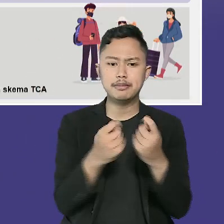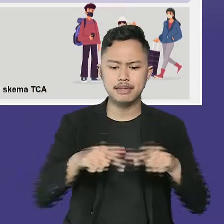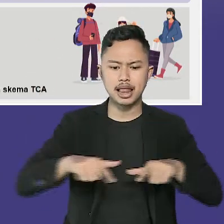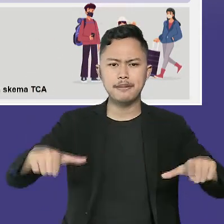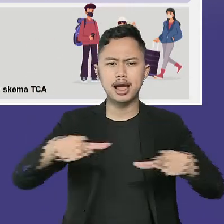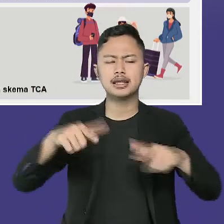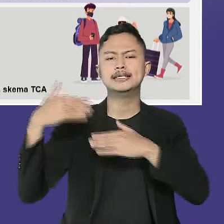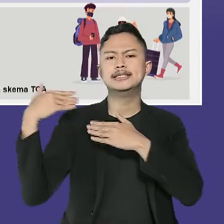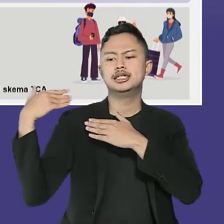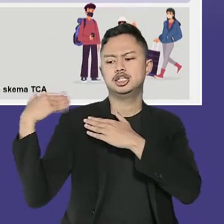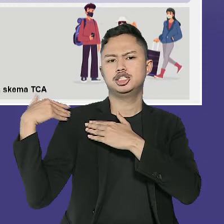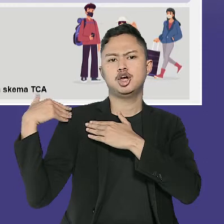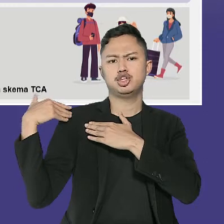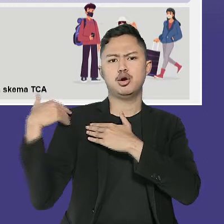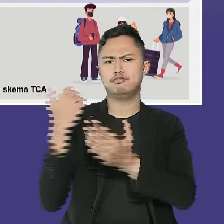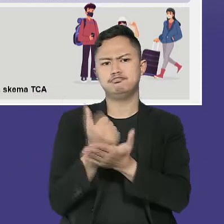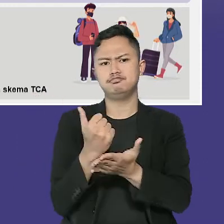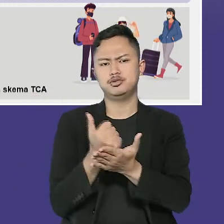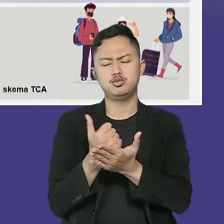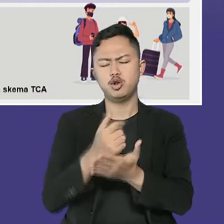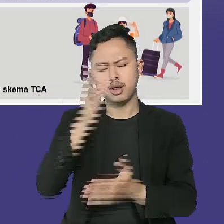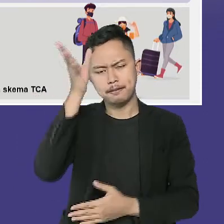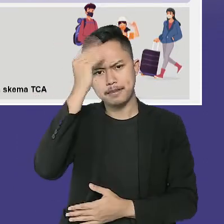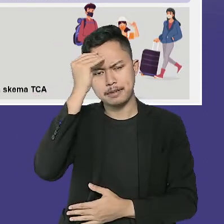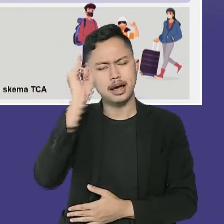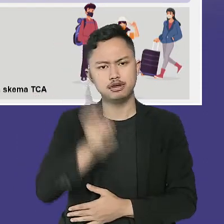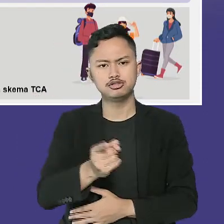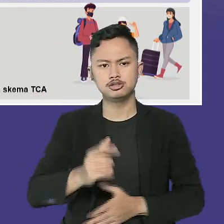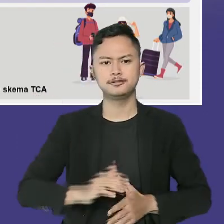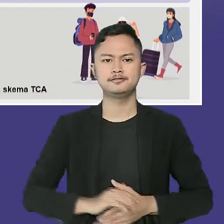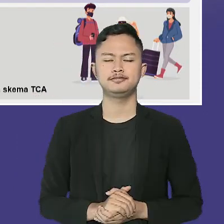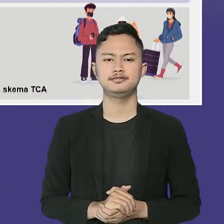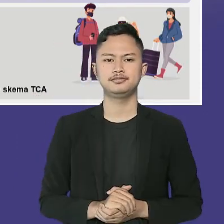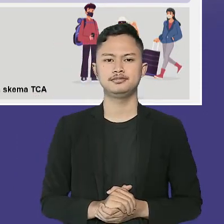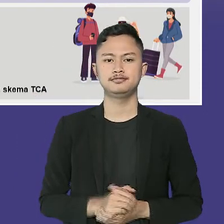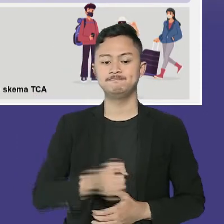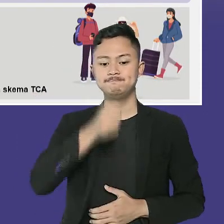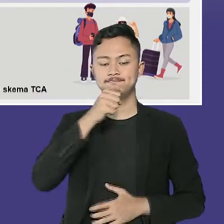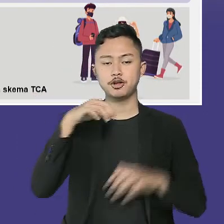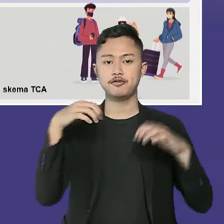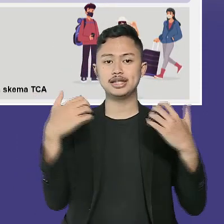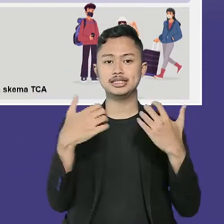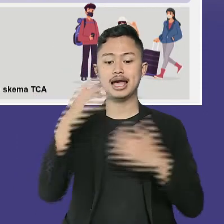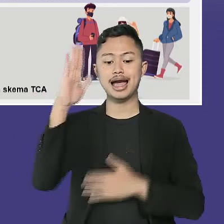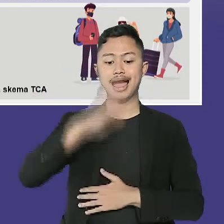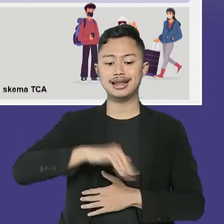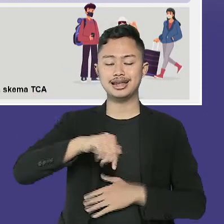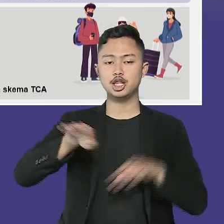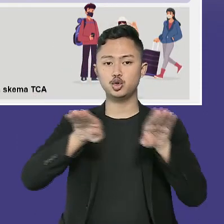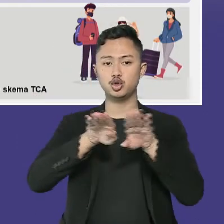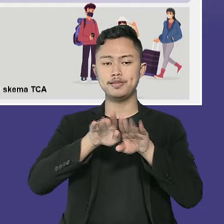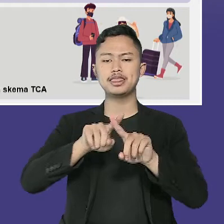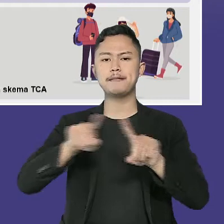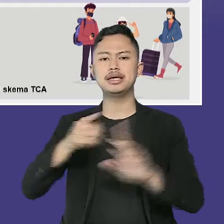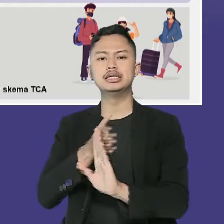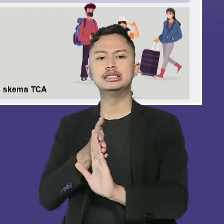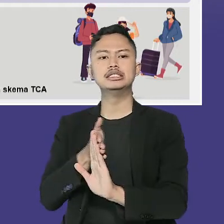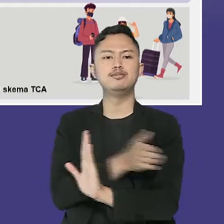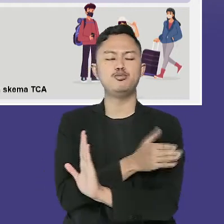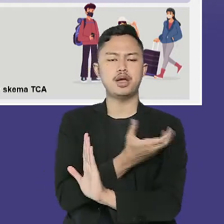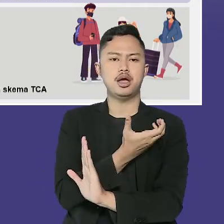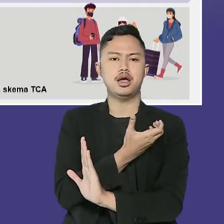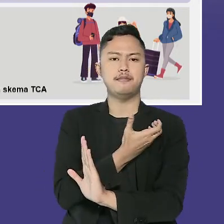betul-betul bertanggung jawab menjalankan kewajibannya. Sebelum menutup konferensi pers hari ini, berikut adalah